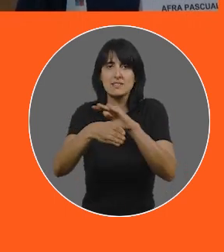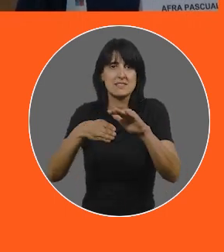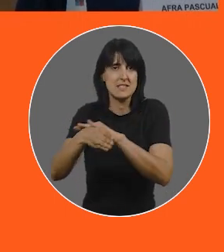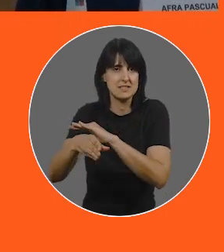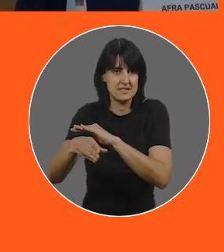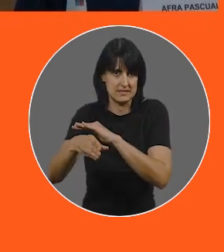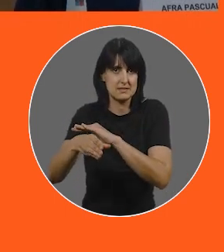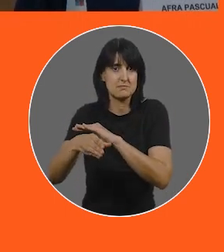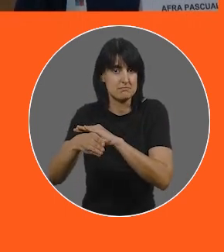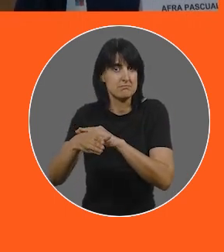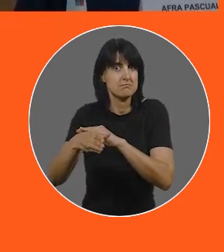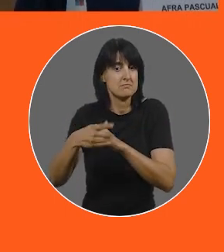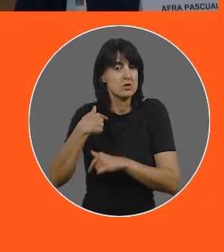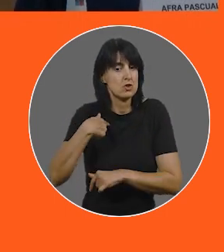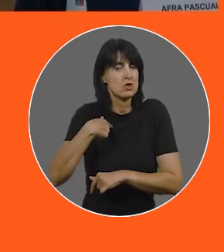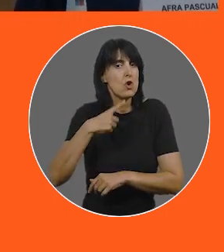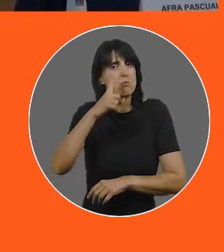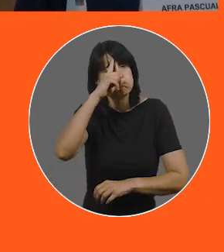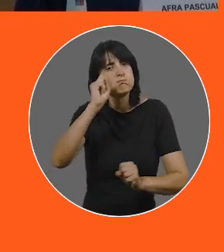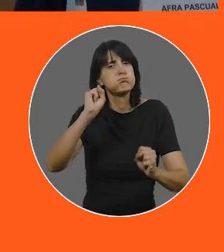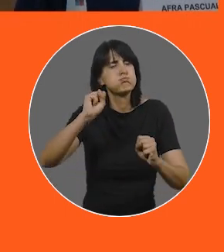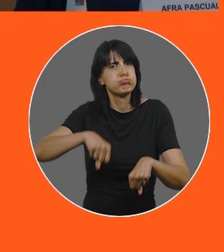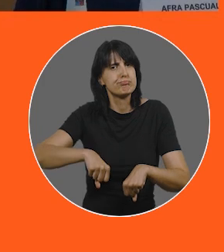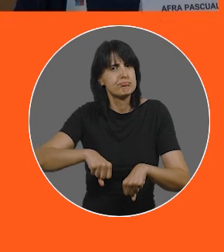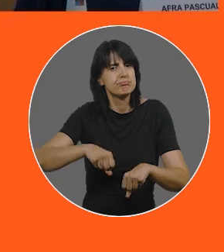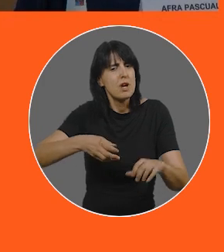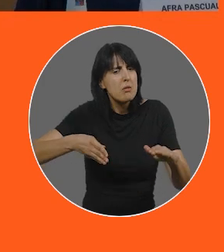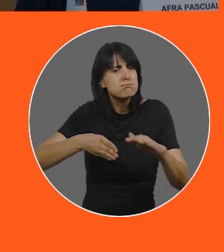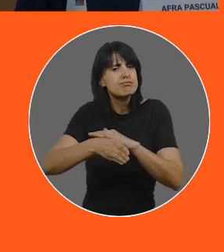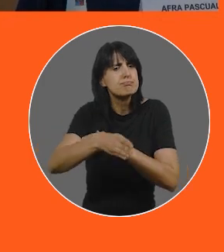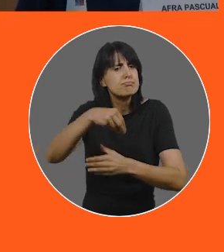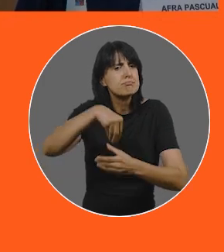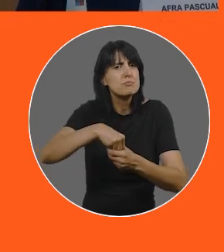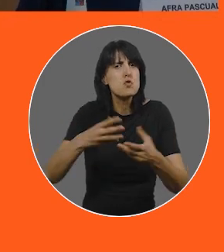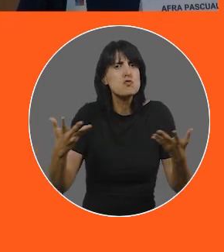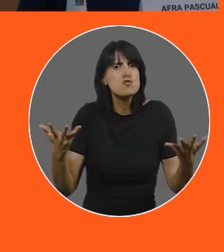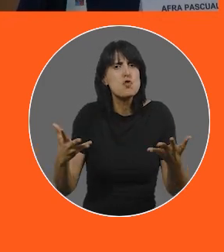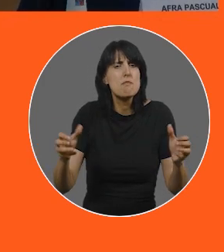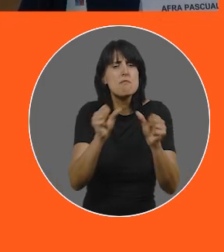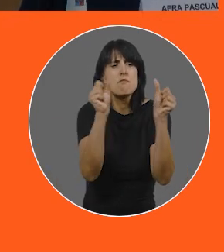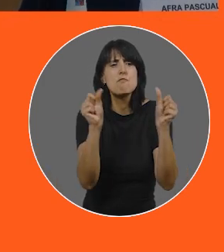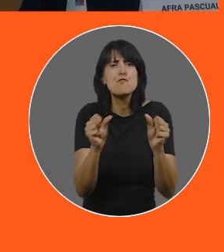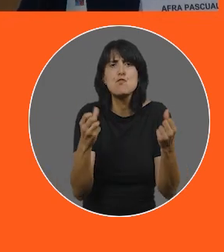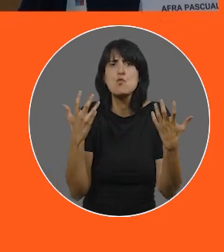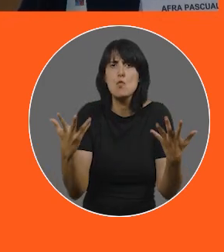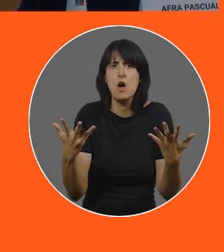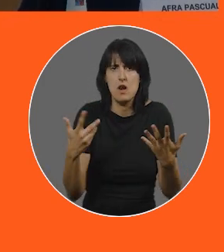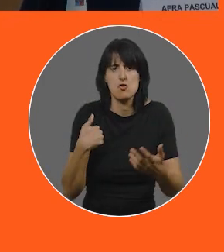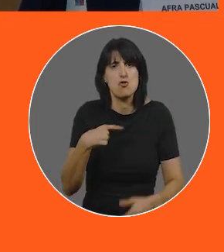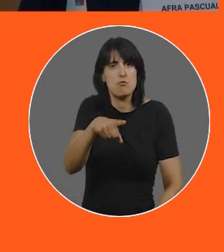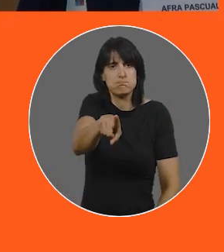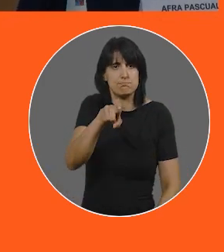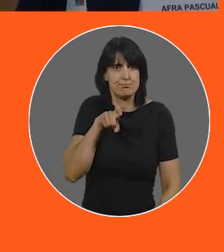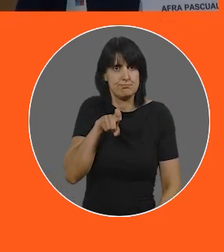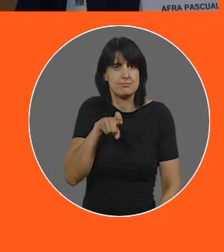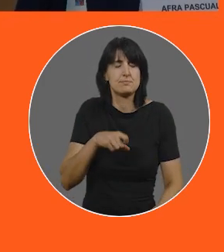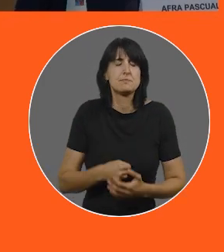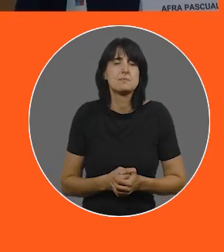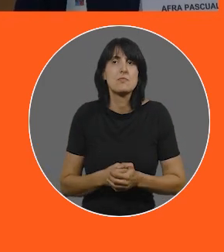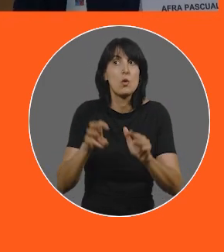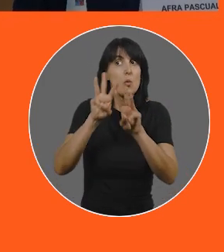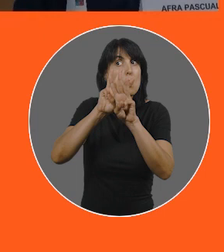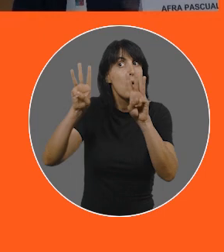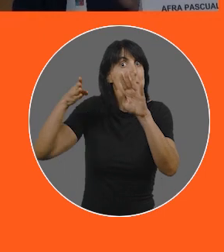és molt important permetre que jo pugui decidir de quina manera puc accedir al contingut.